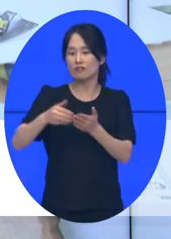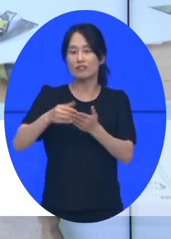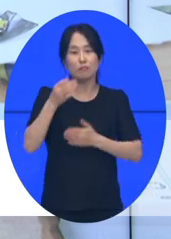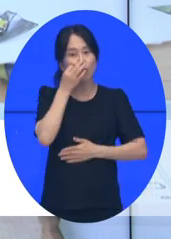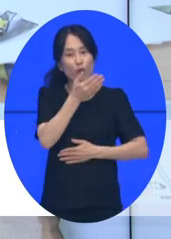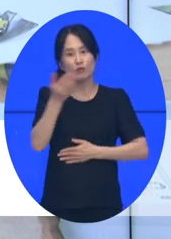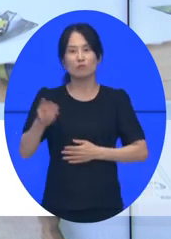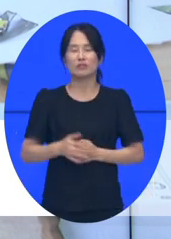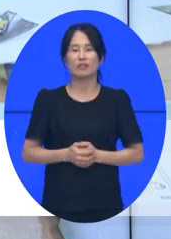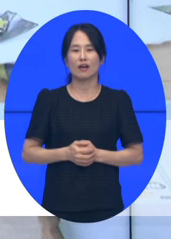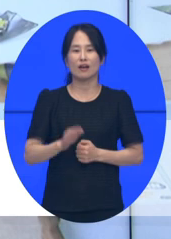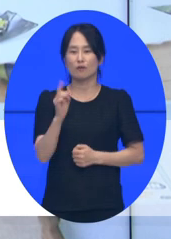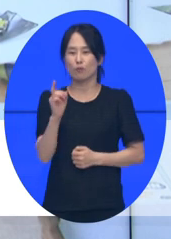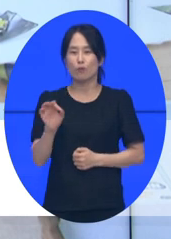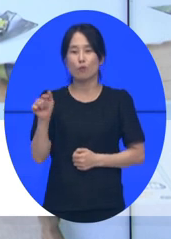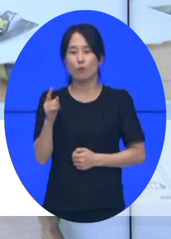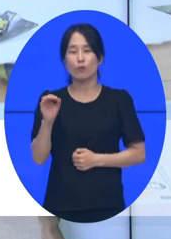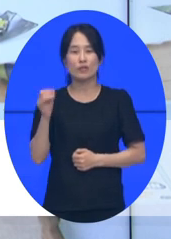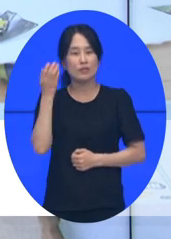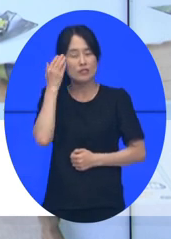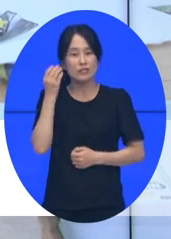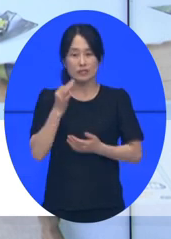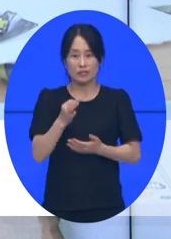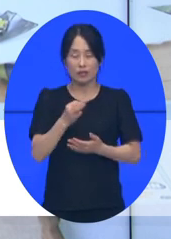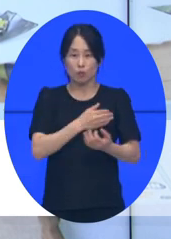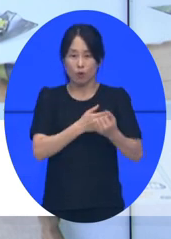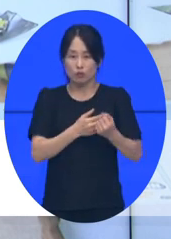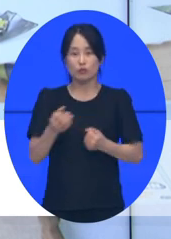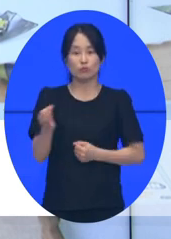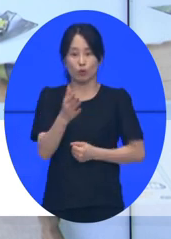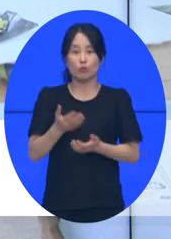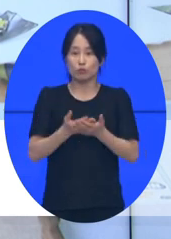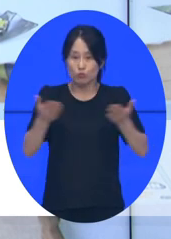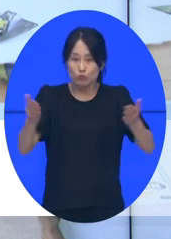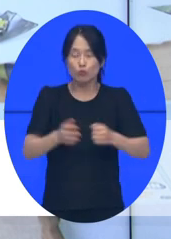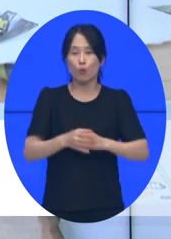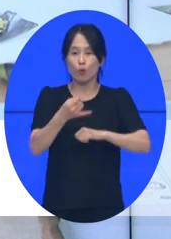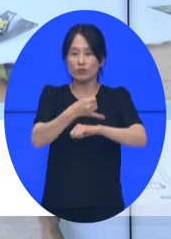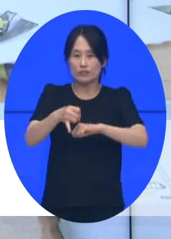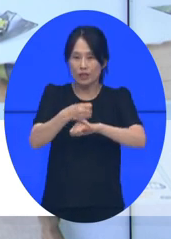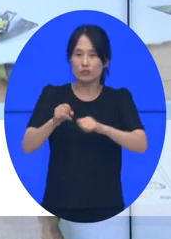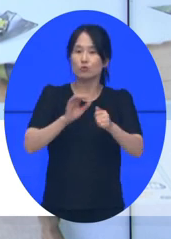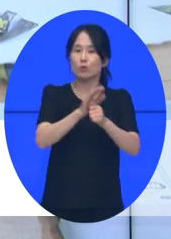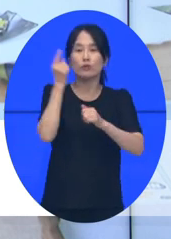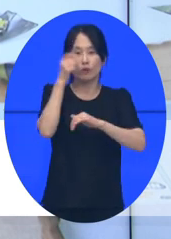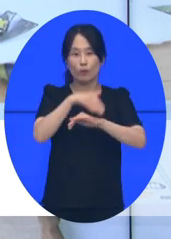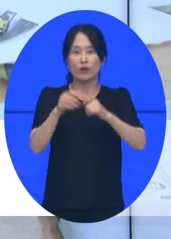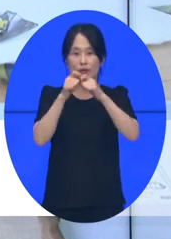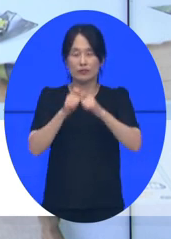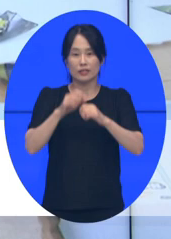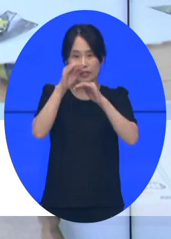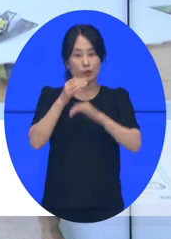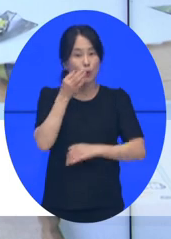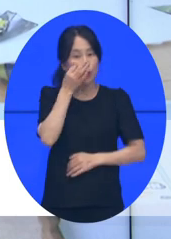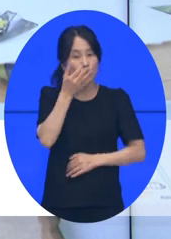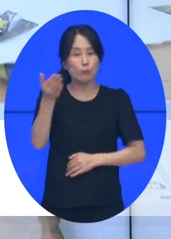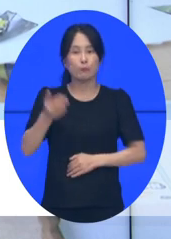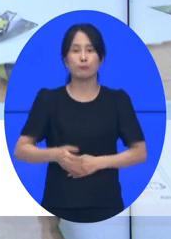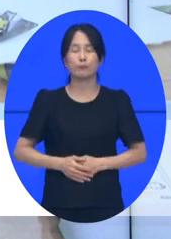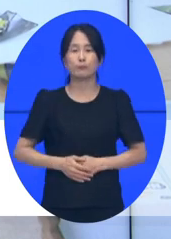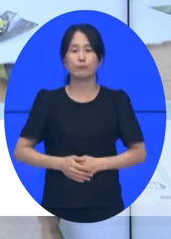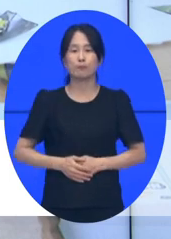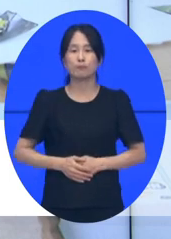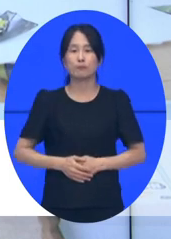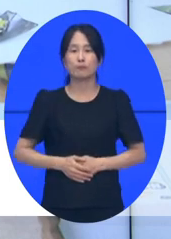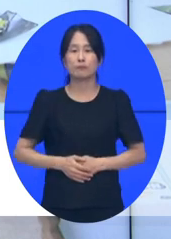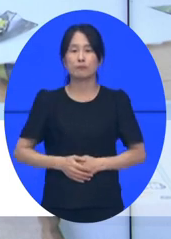나섰습니다. 경기도가 봉공이 지식재산권을 무상으로 제공하고 디자인 컨설팅까지 지원합니다. 자세한 내용 최창순 기자가